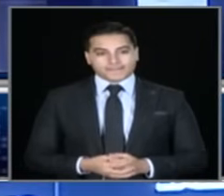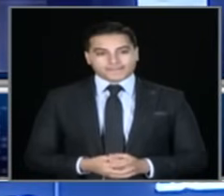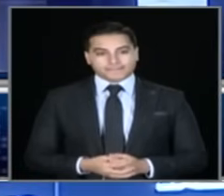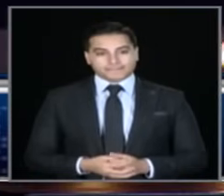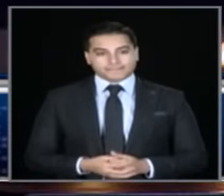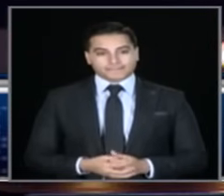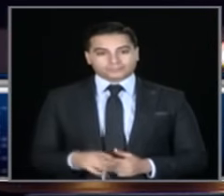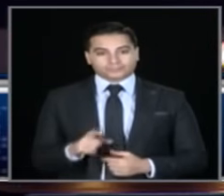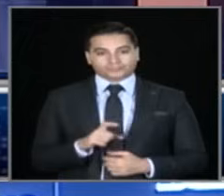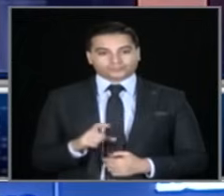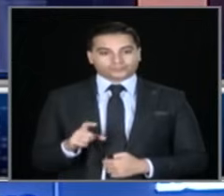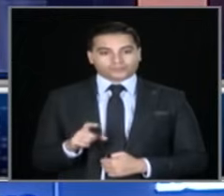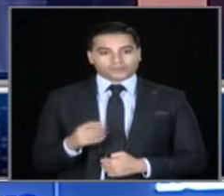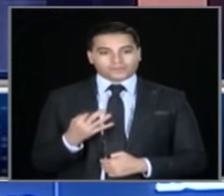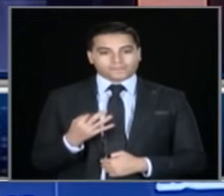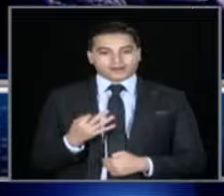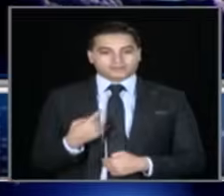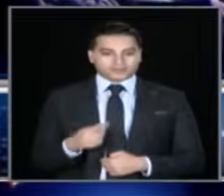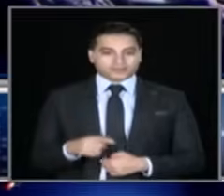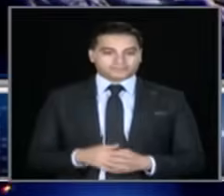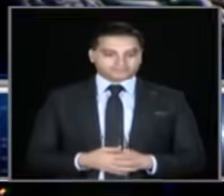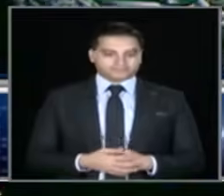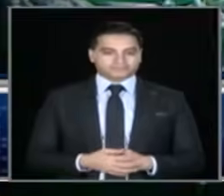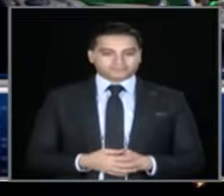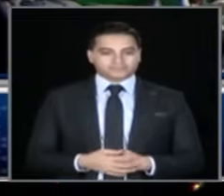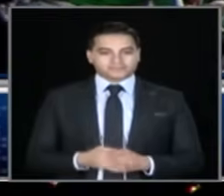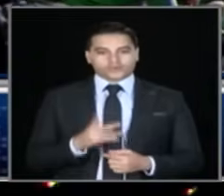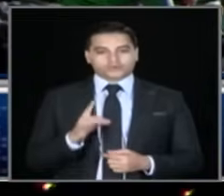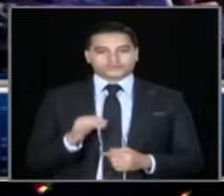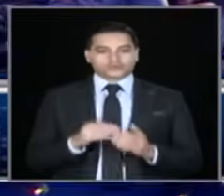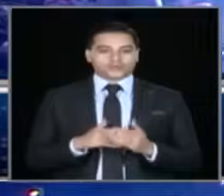مارس. اجابه صحيحه، برافو عليك.